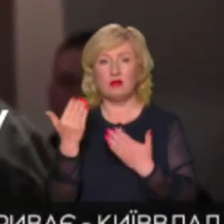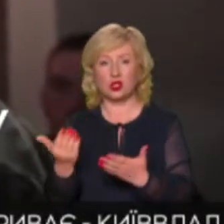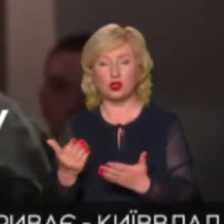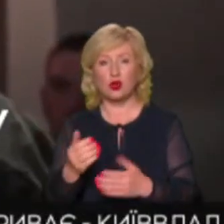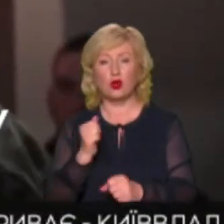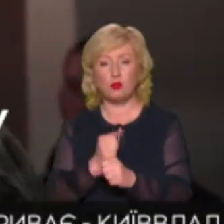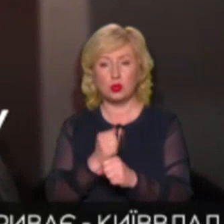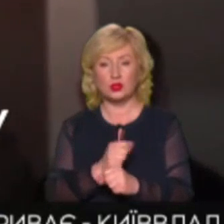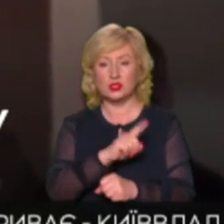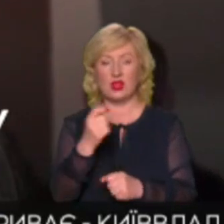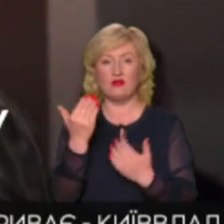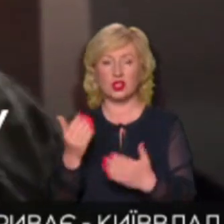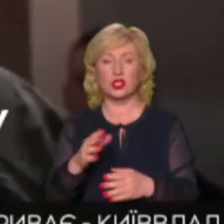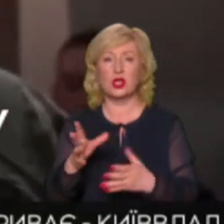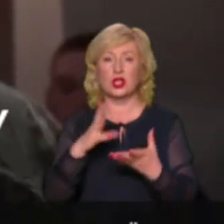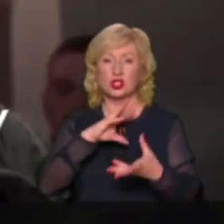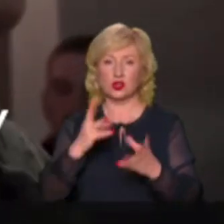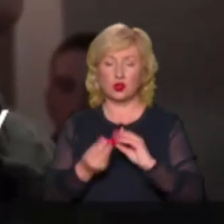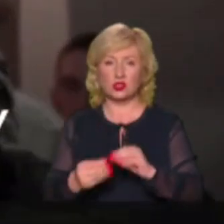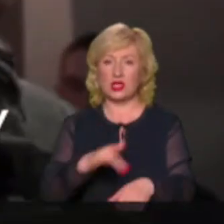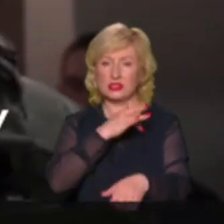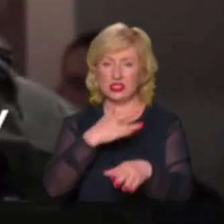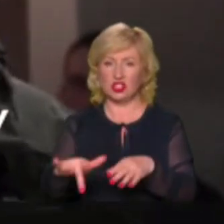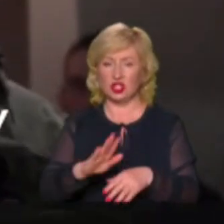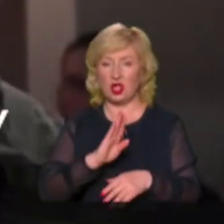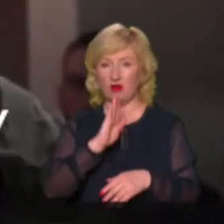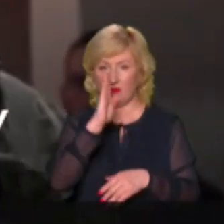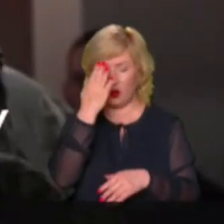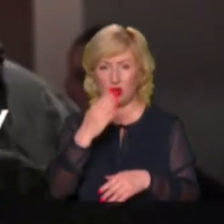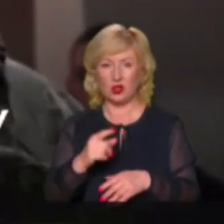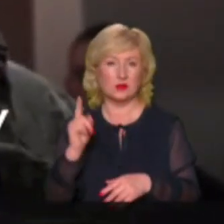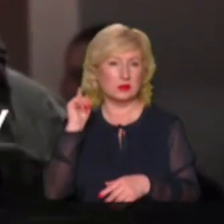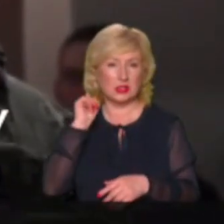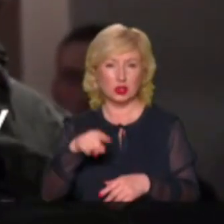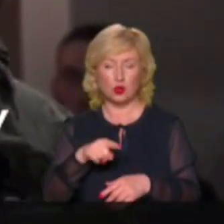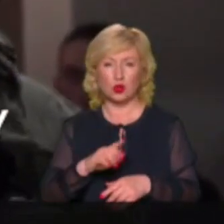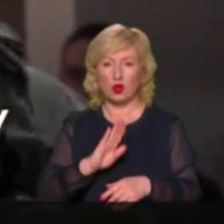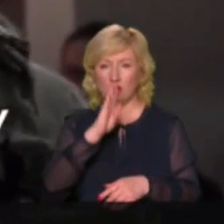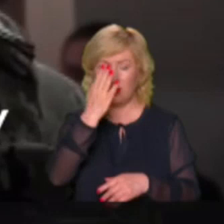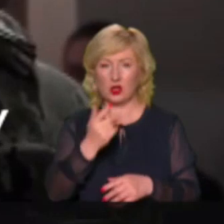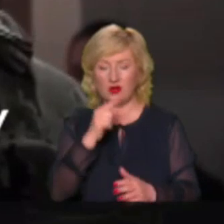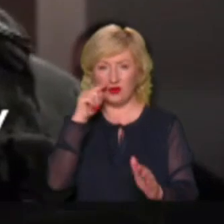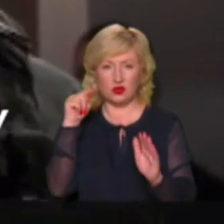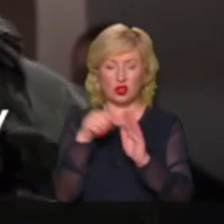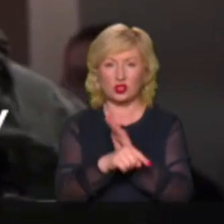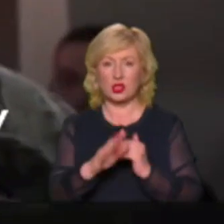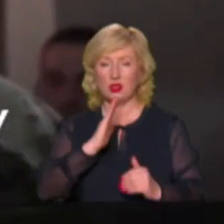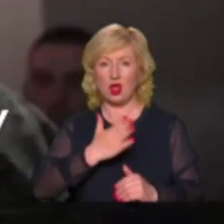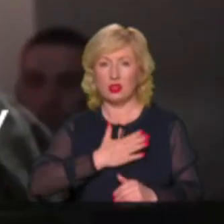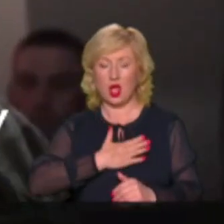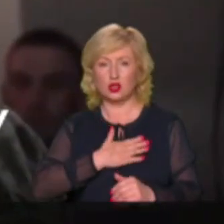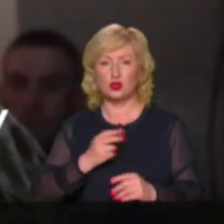за ваші результати, за знищення ворога підступного, який вторгся на нашу землю.